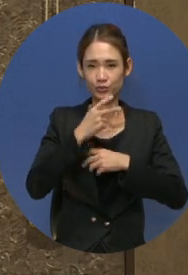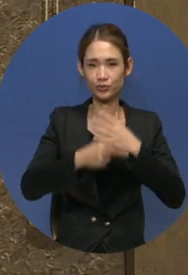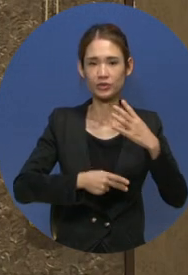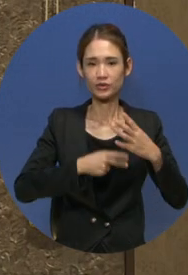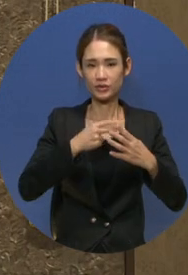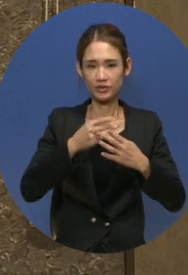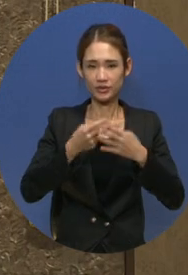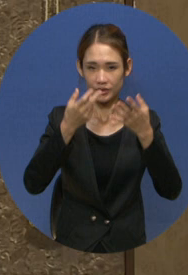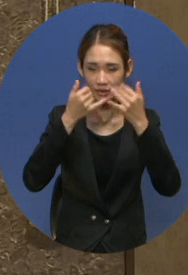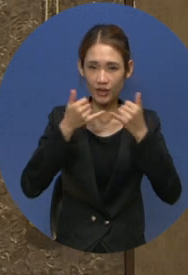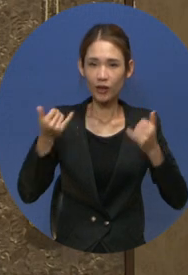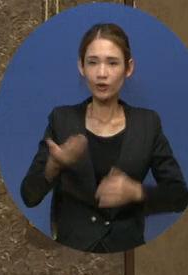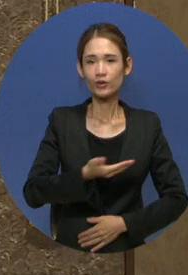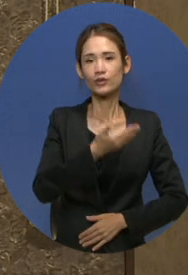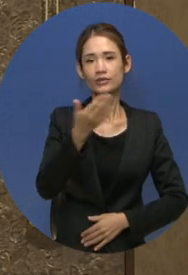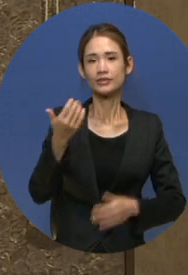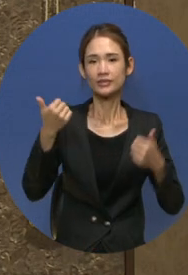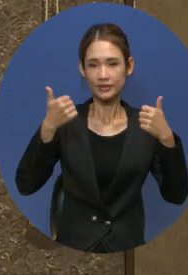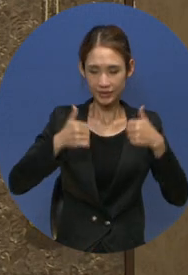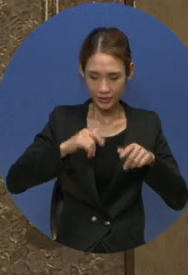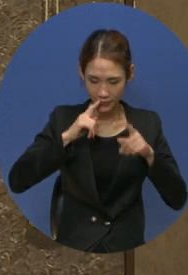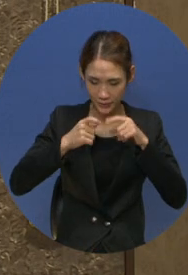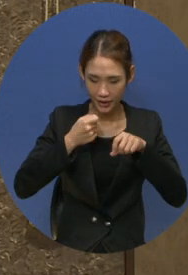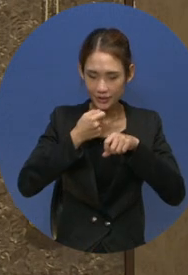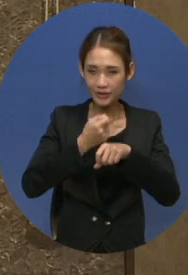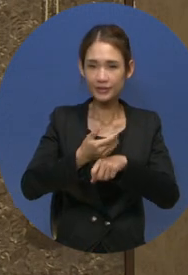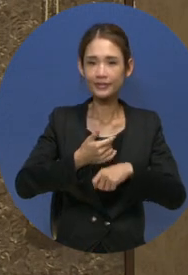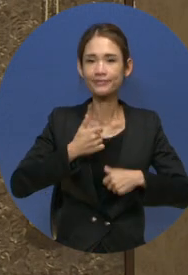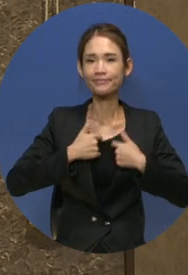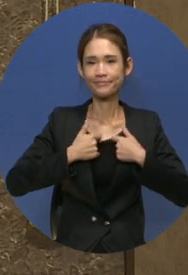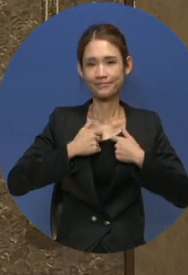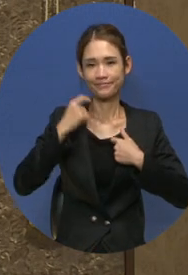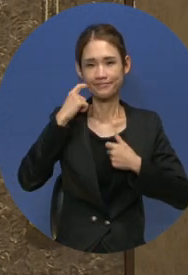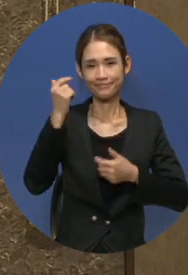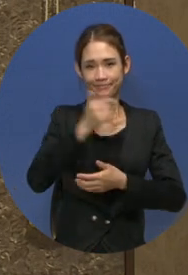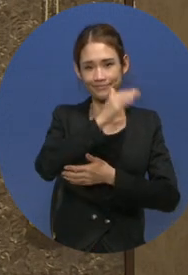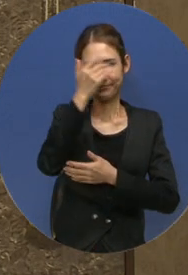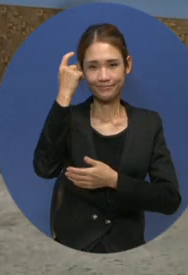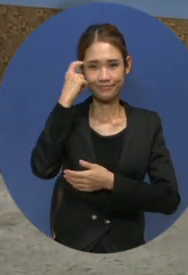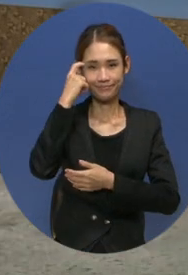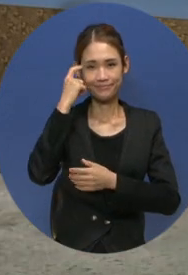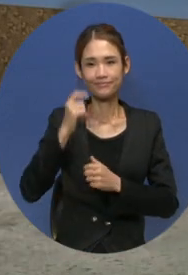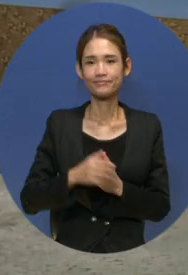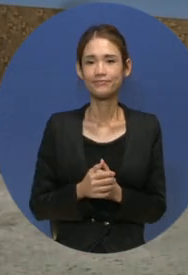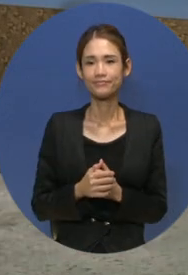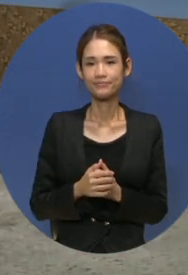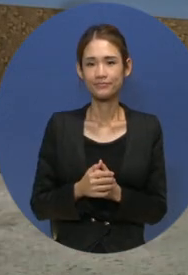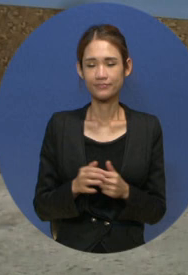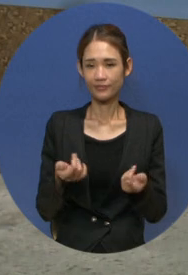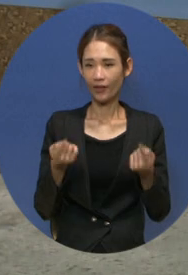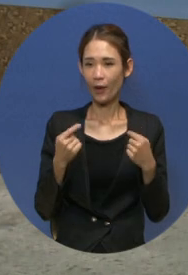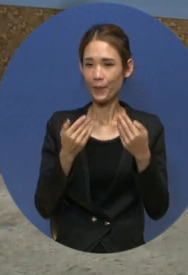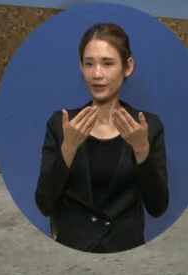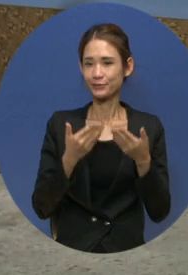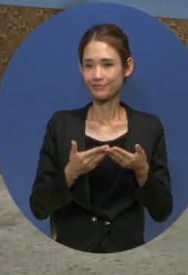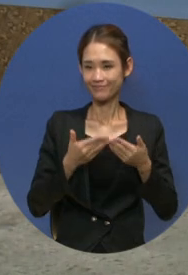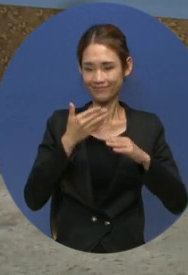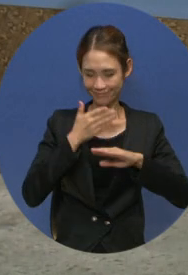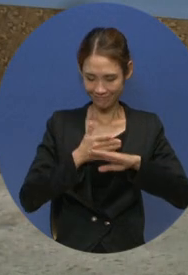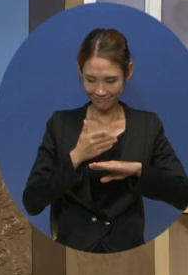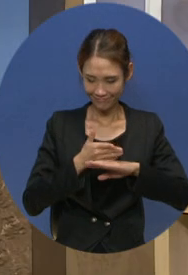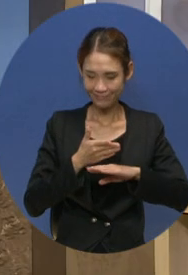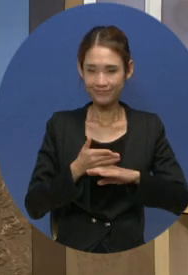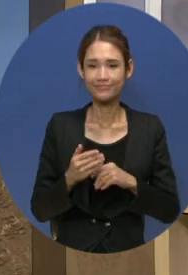프로에서 시청자 여러분께 인사드리게 되어 굉장히 기쁘고 영광스럽게 생각합니다. 네, 나와주셔서 굉장히